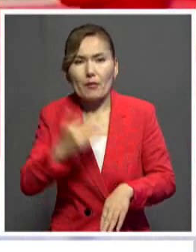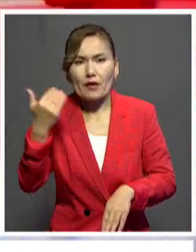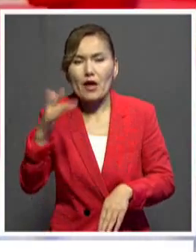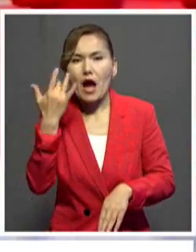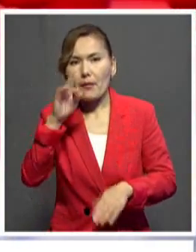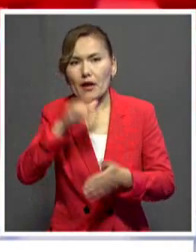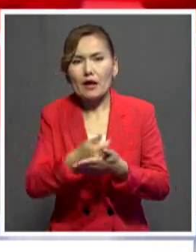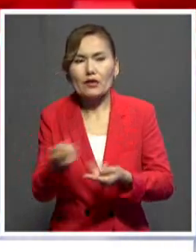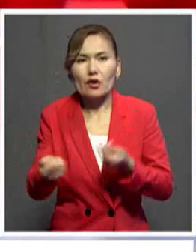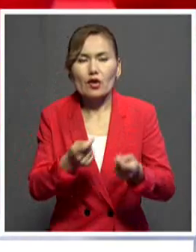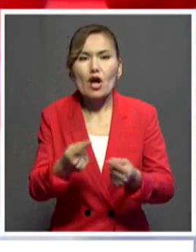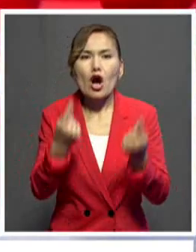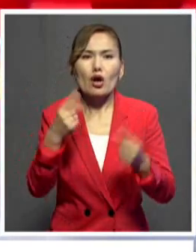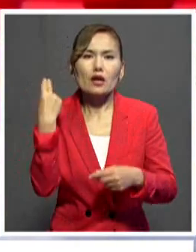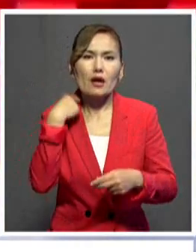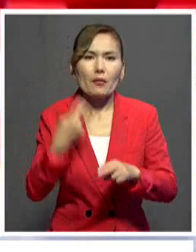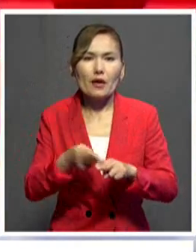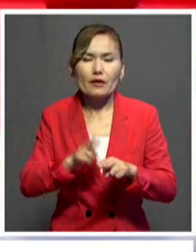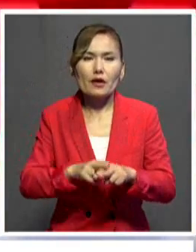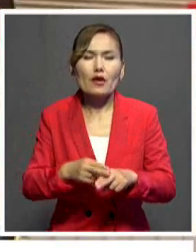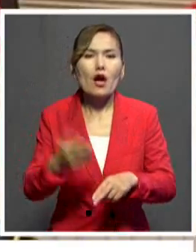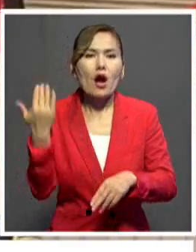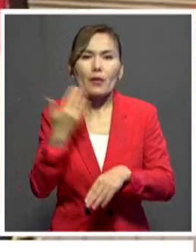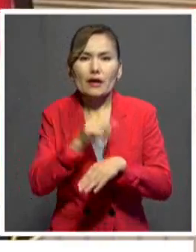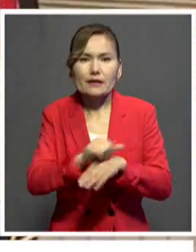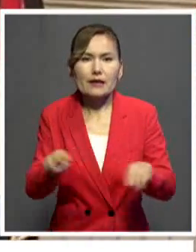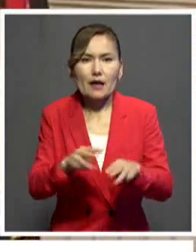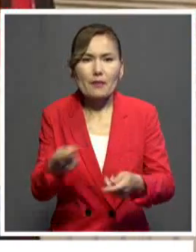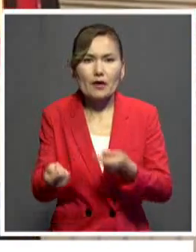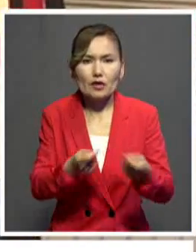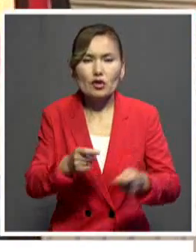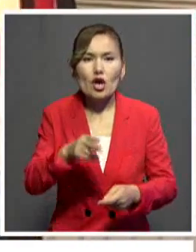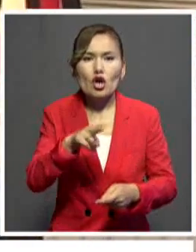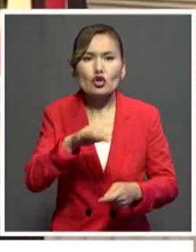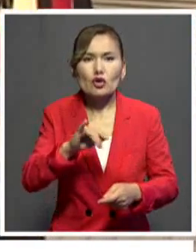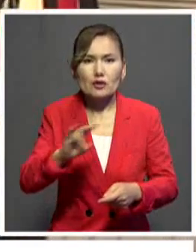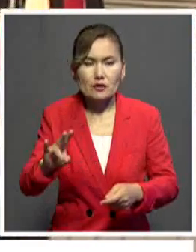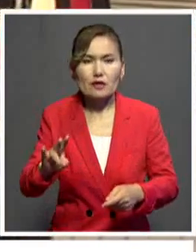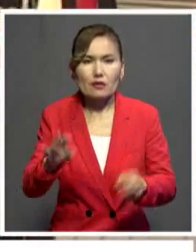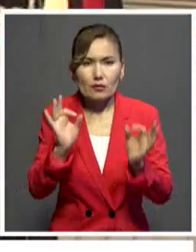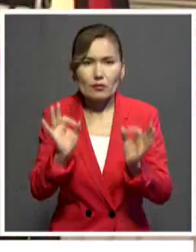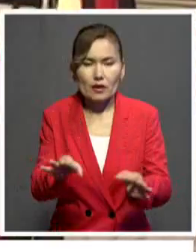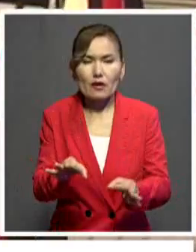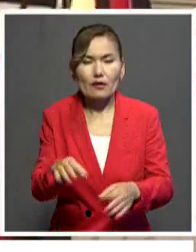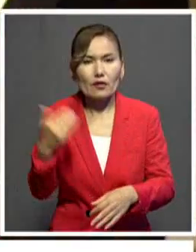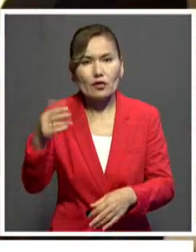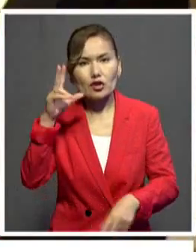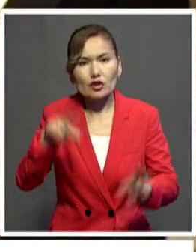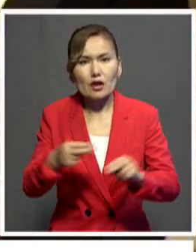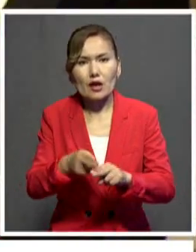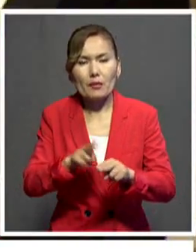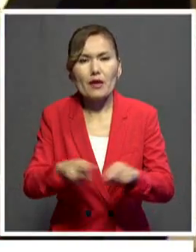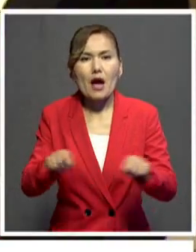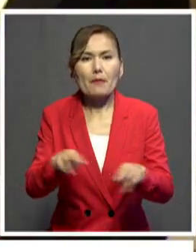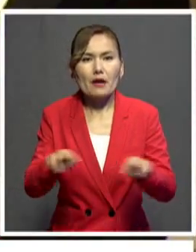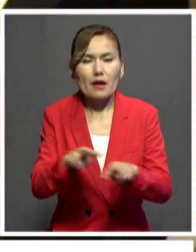пікірінше, Ұлыбритания үкіметін Мэй емес, бұрынғы сыртқы істер министрі Борис Джонсон басқарғаны жөн болар еді. Айта кетсек, Джонсон